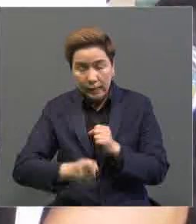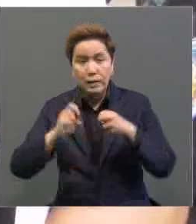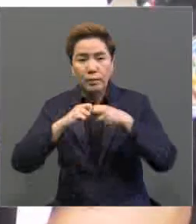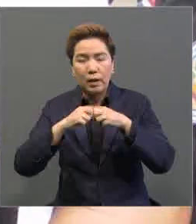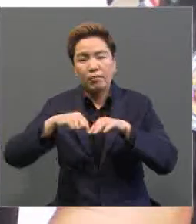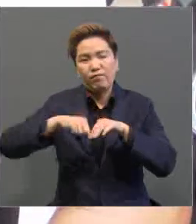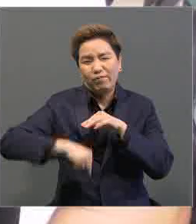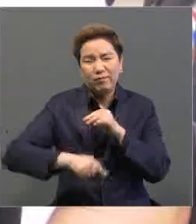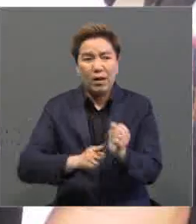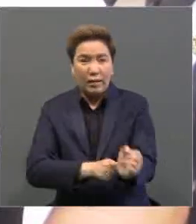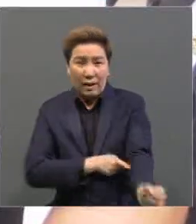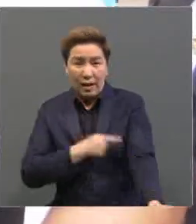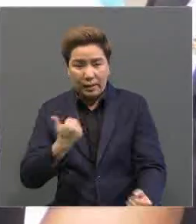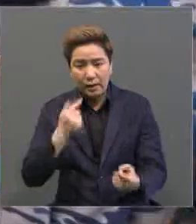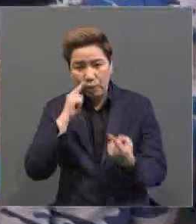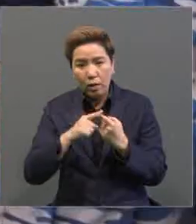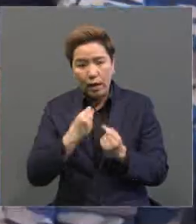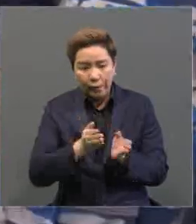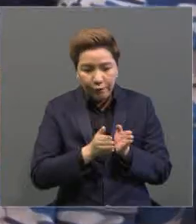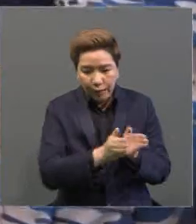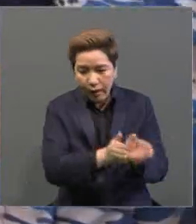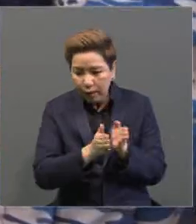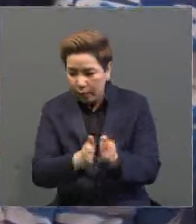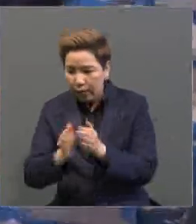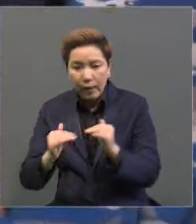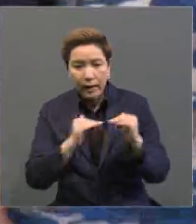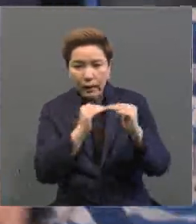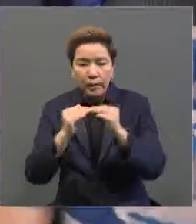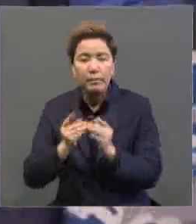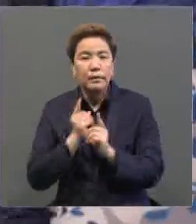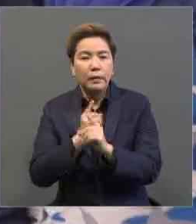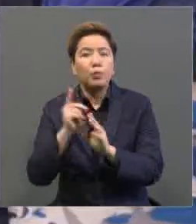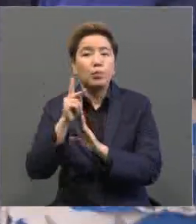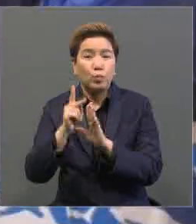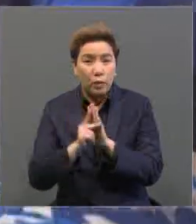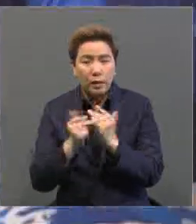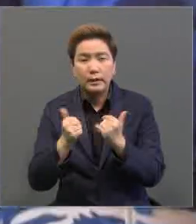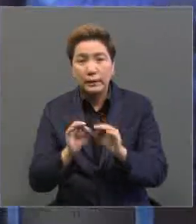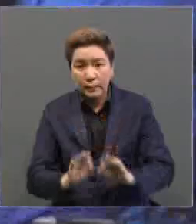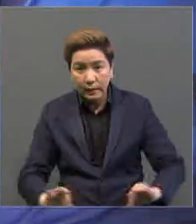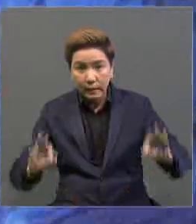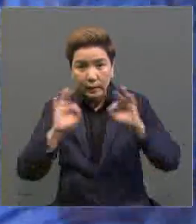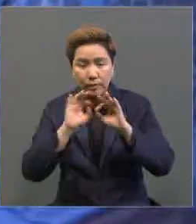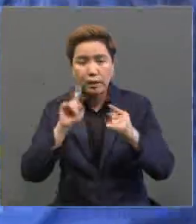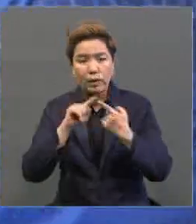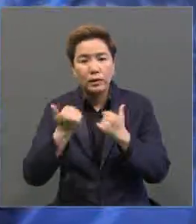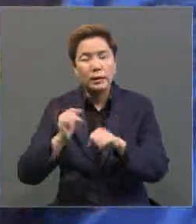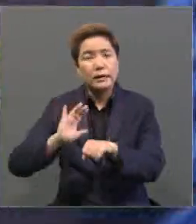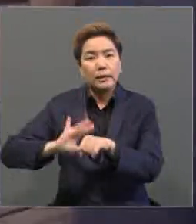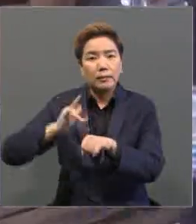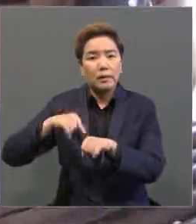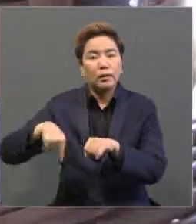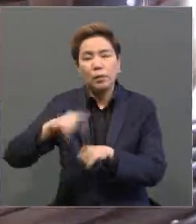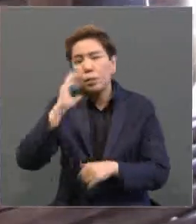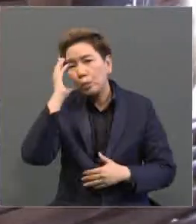ที่ฝังรากลึกมานานให้ทุกฝ่ายได้รับความเป็นธรรมตามกฎหมายและที่สำคัญเพื่อทรัพยากรธรรมชา